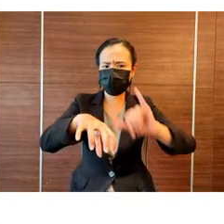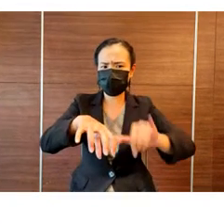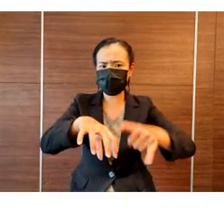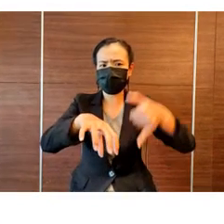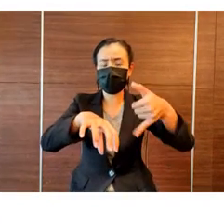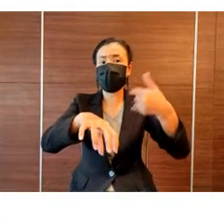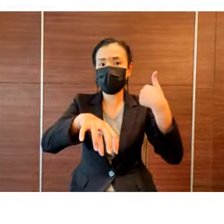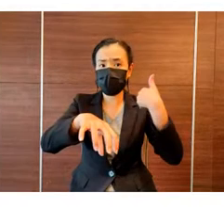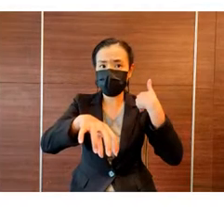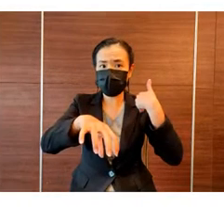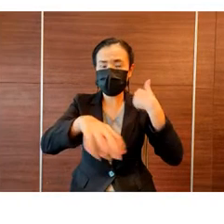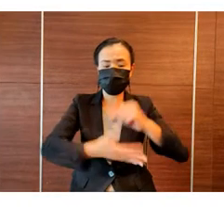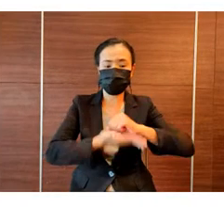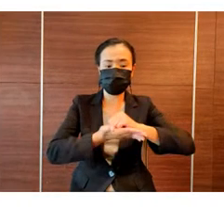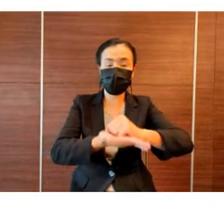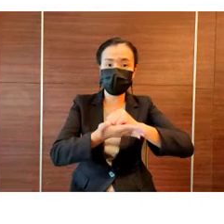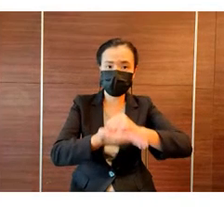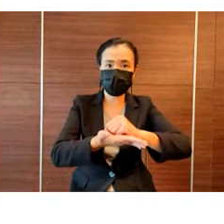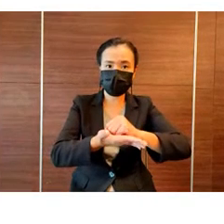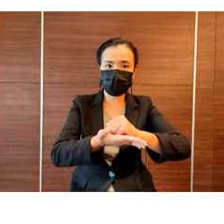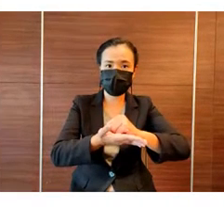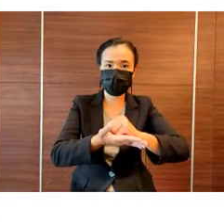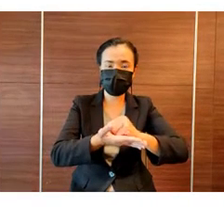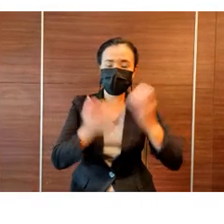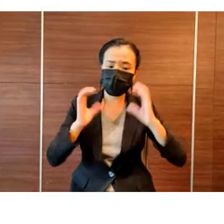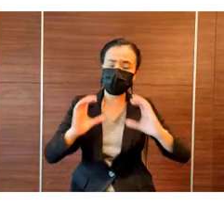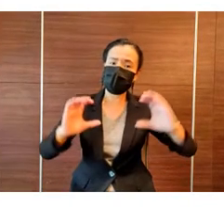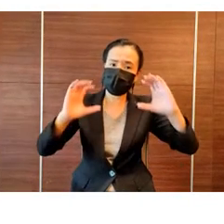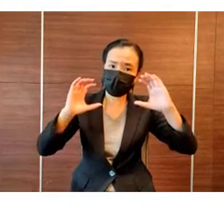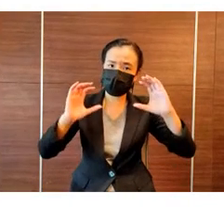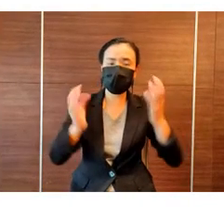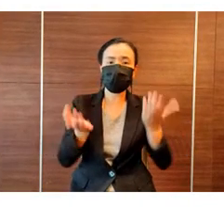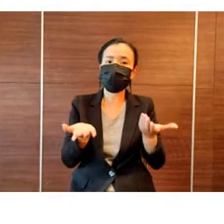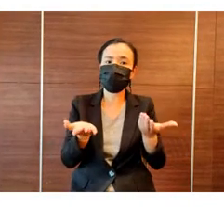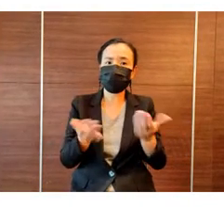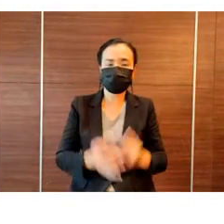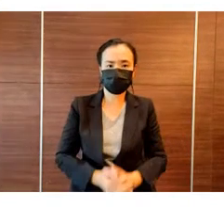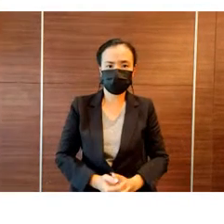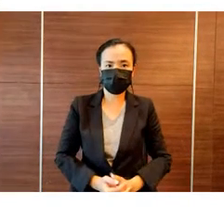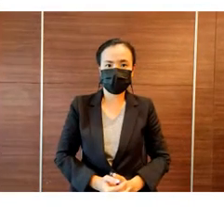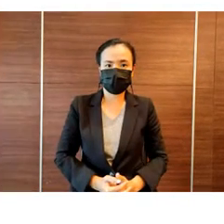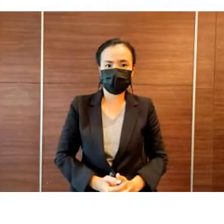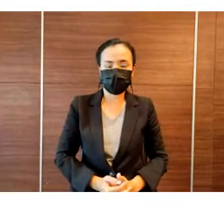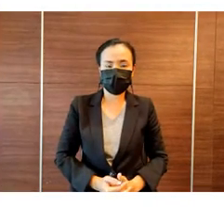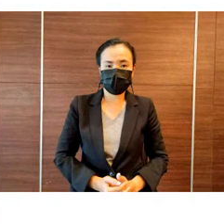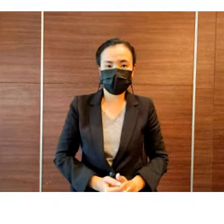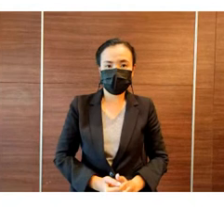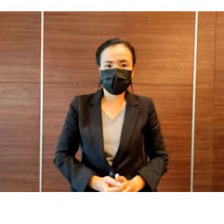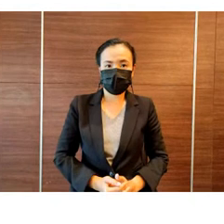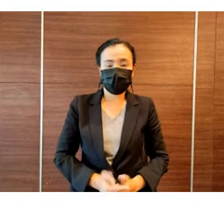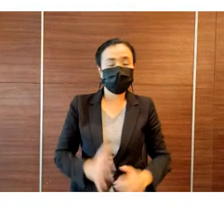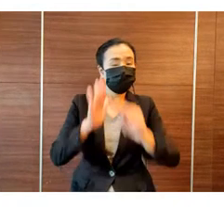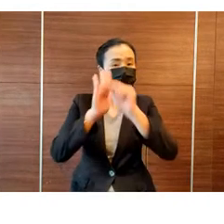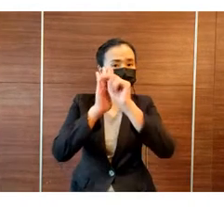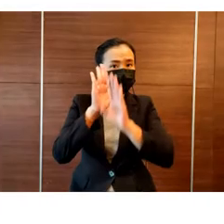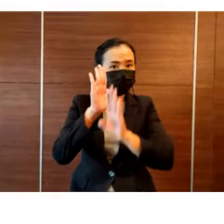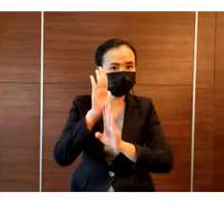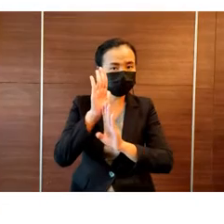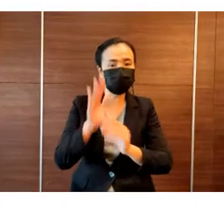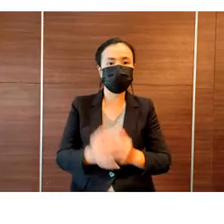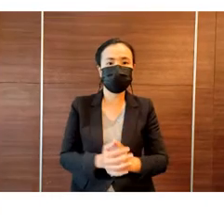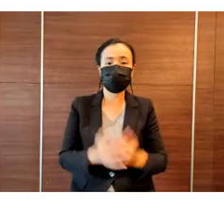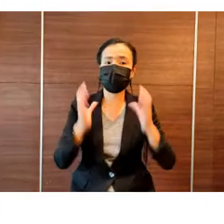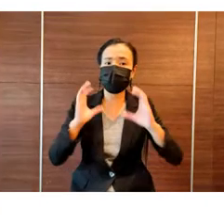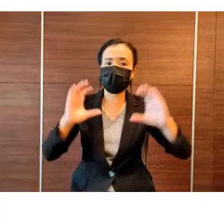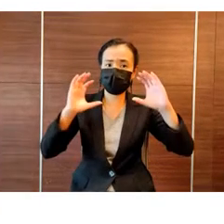ามีหน่วยงานบริการทางด้านภาคของภาครัฐก็ดีหรือว่าของนโยบายของ